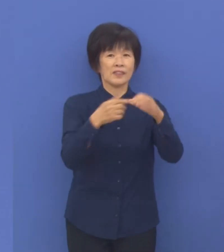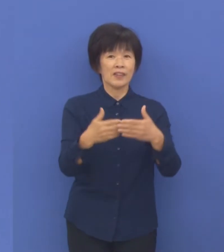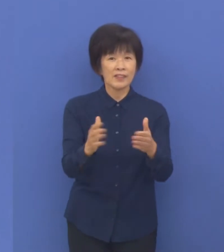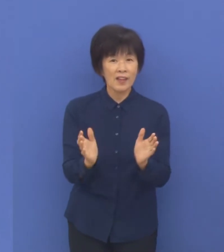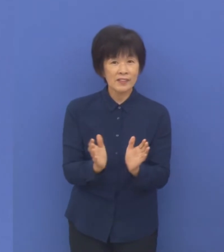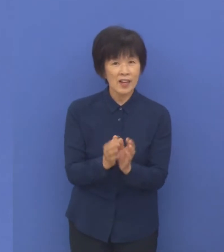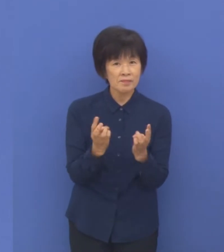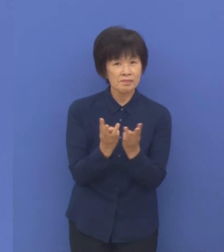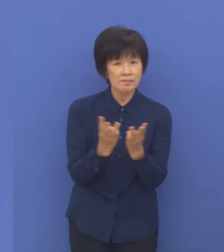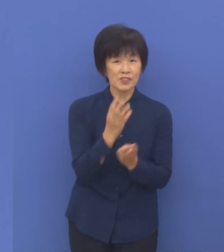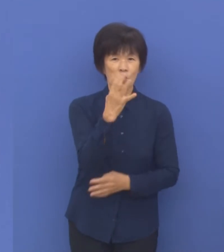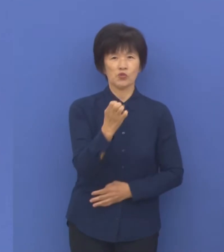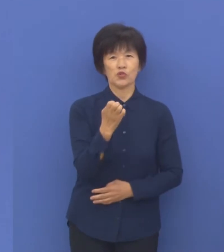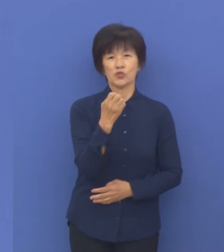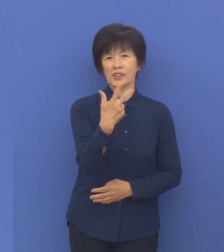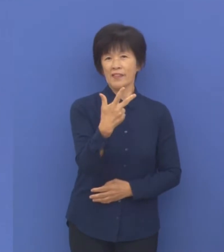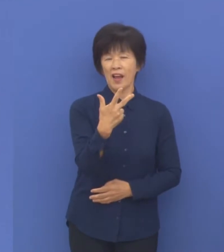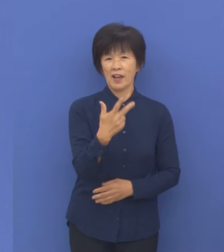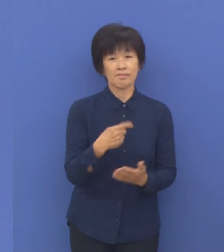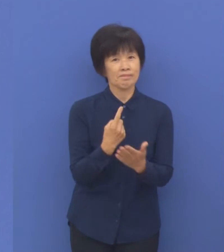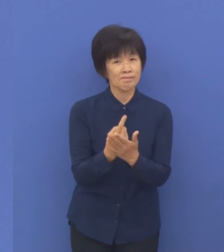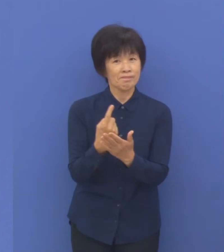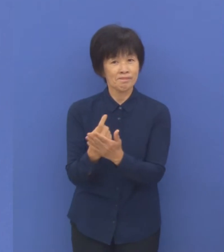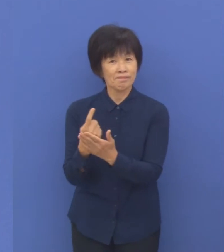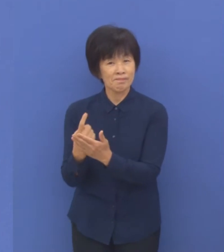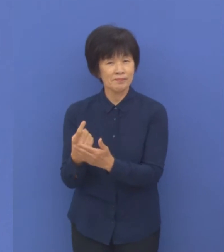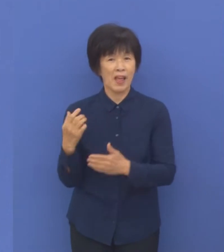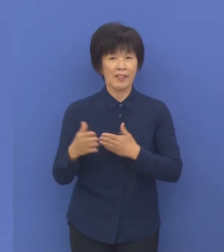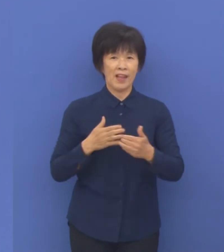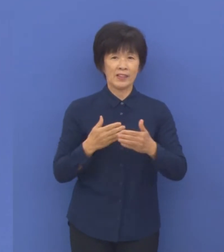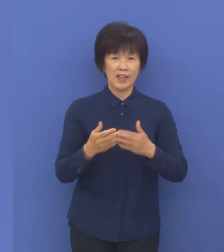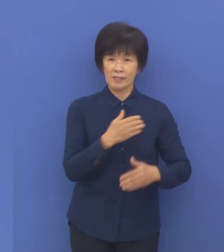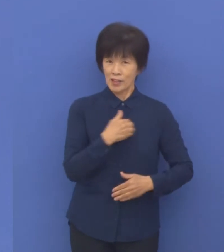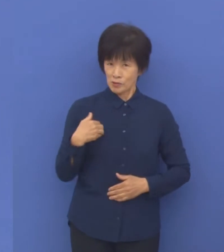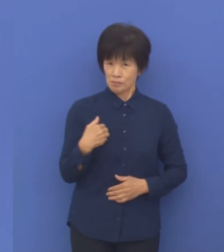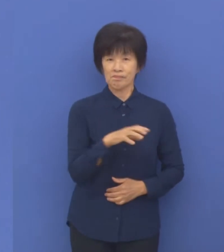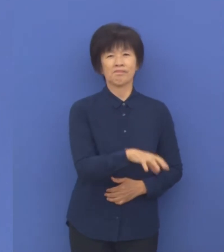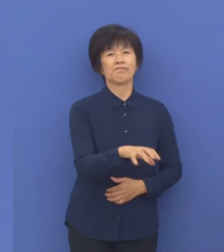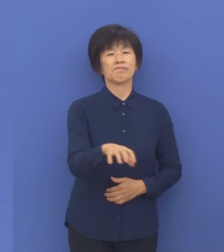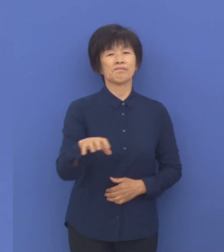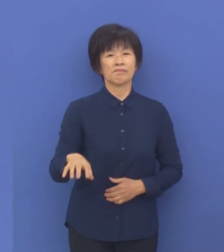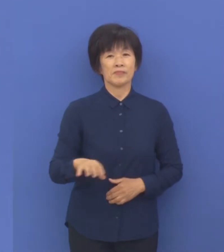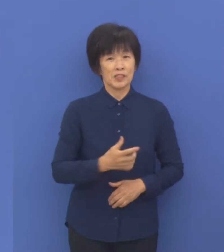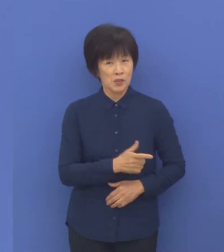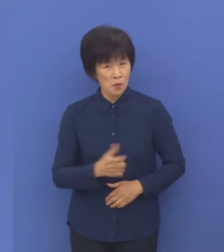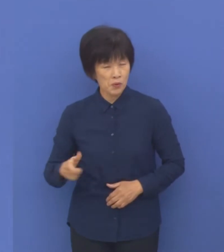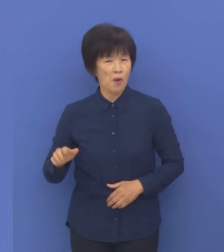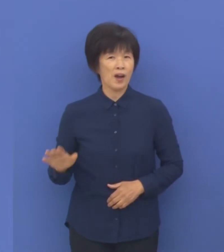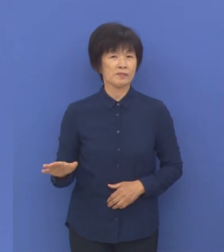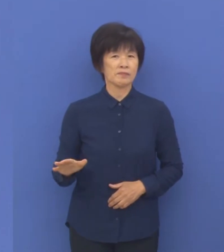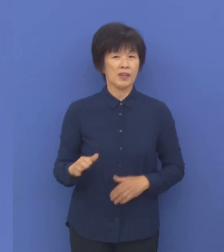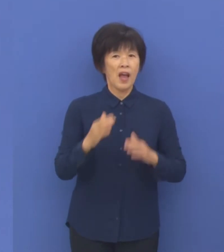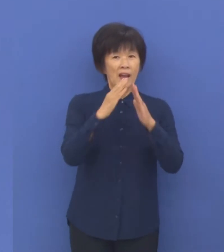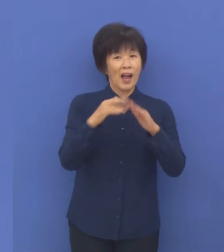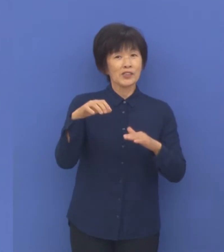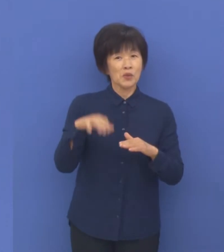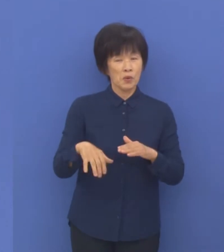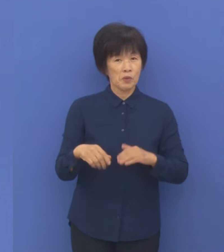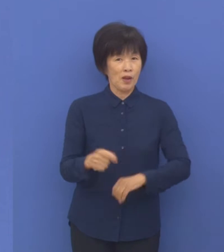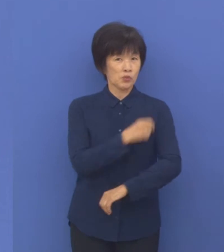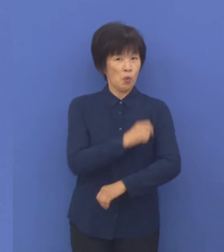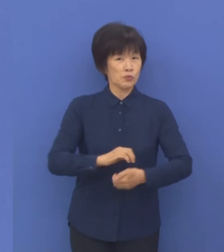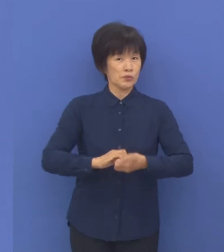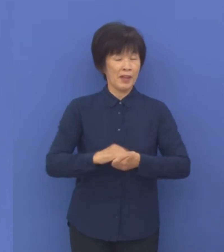団体が参加しさまざまな体験ブースや催しが行われます会場では特定健診